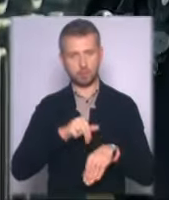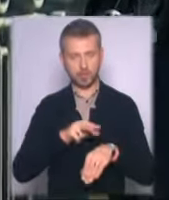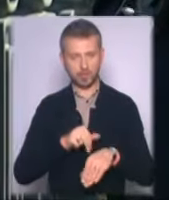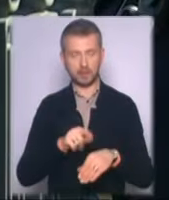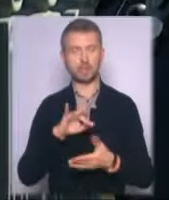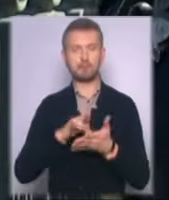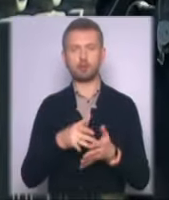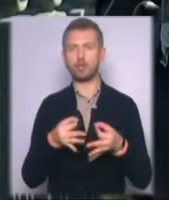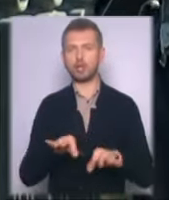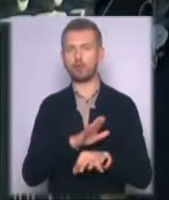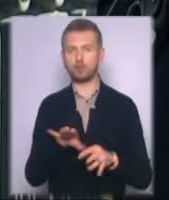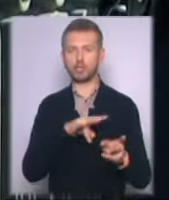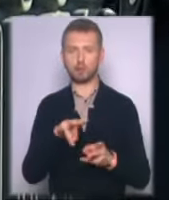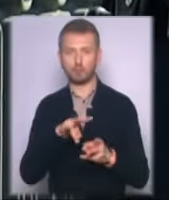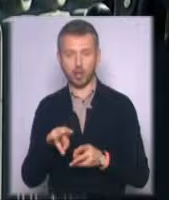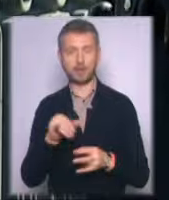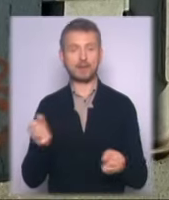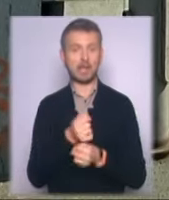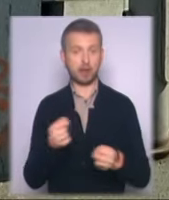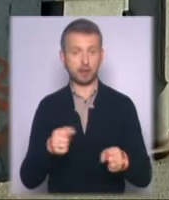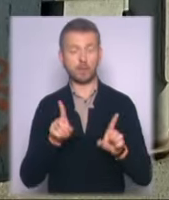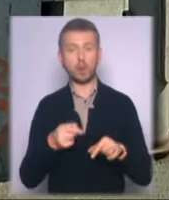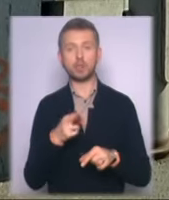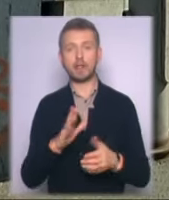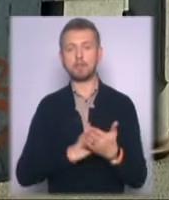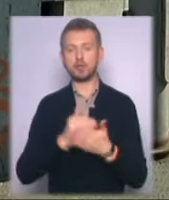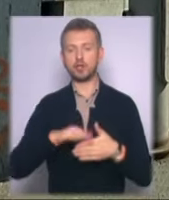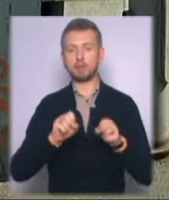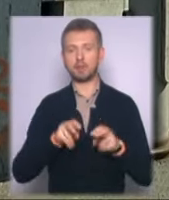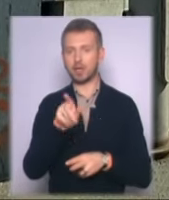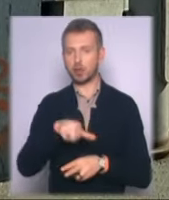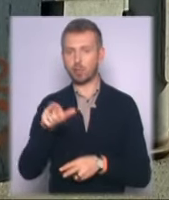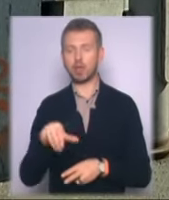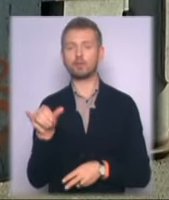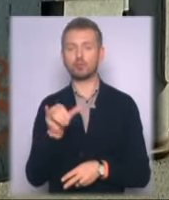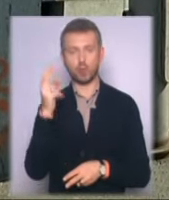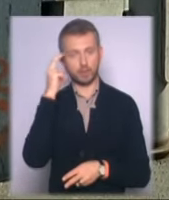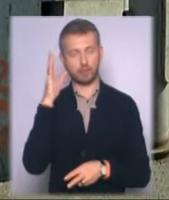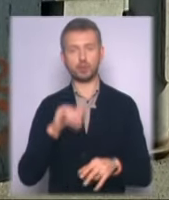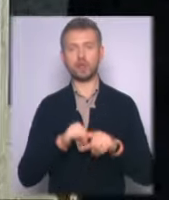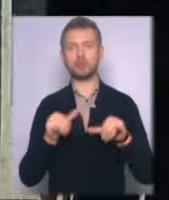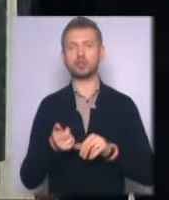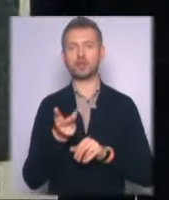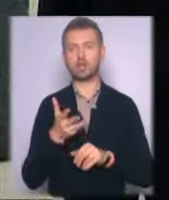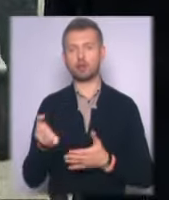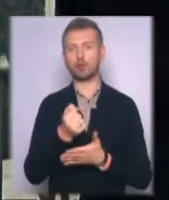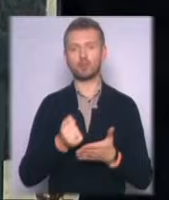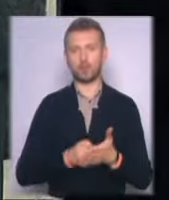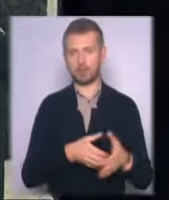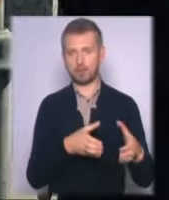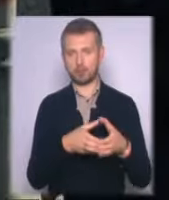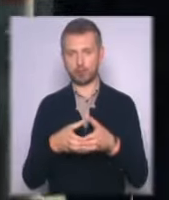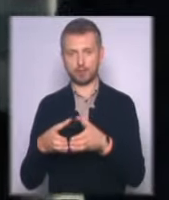метою недопущення провокацій та терактів, а також для підвищення безпеки громадян, у суботу в Києві буде збільшена кількість озброєних патрулів.